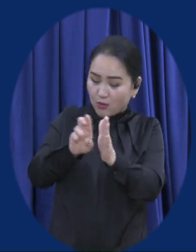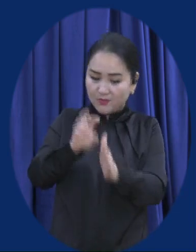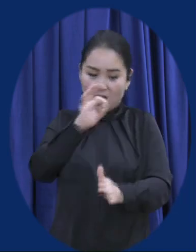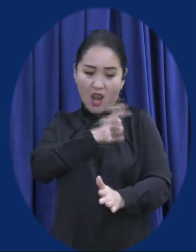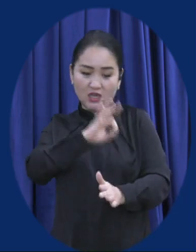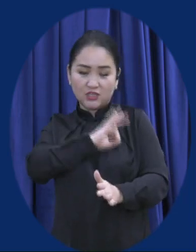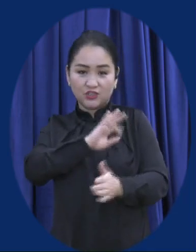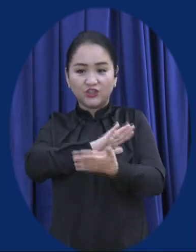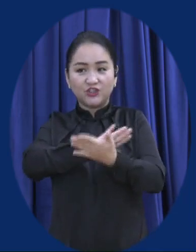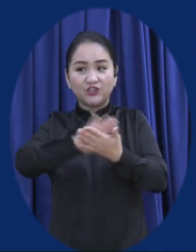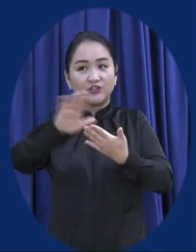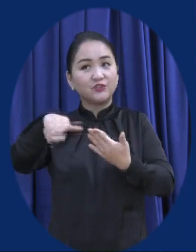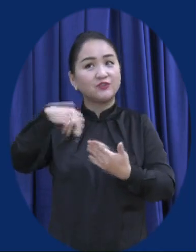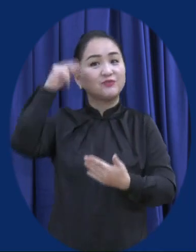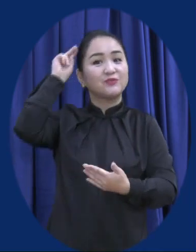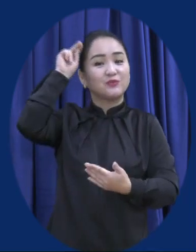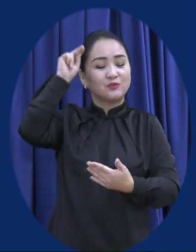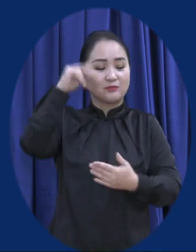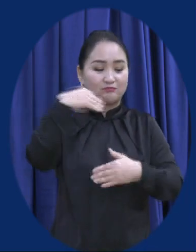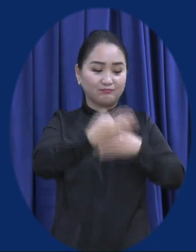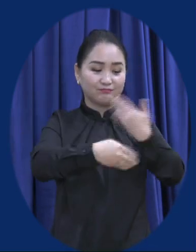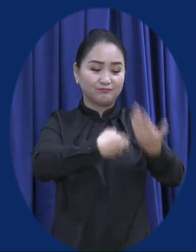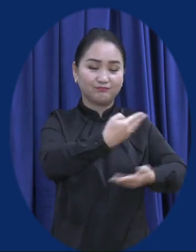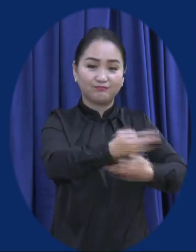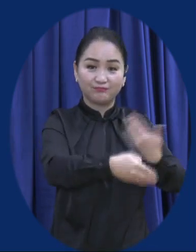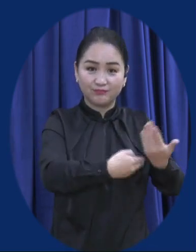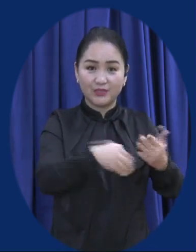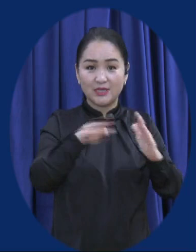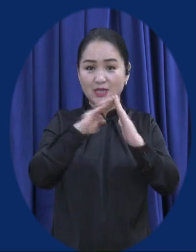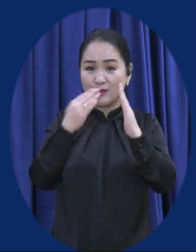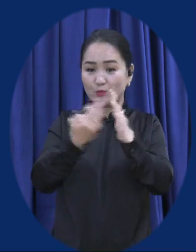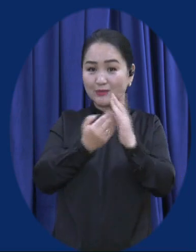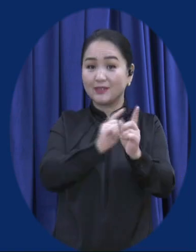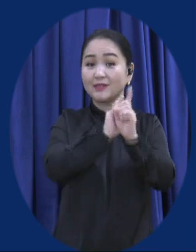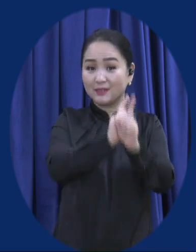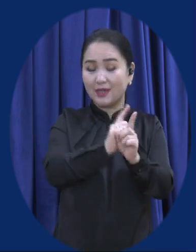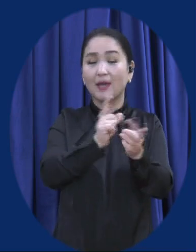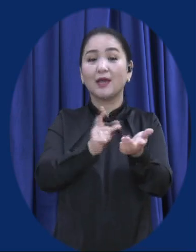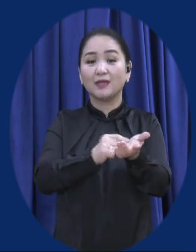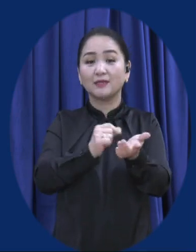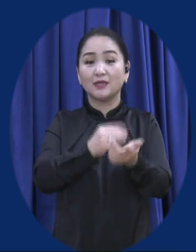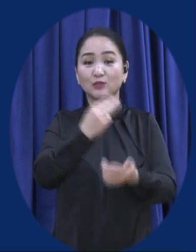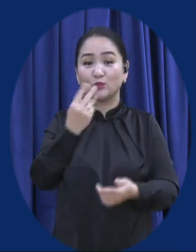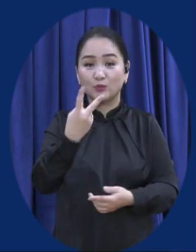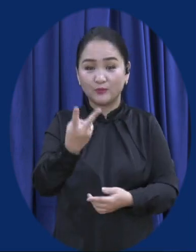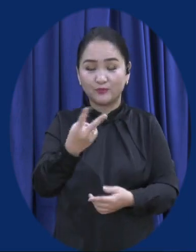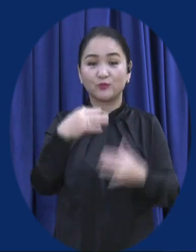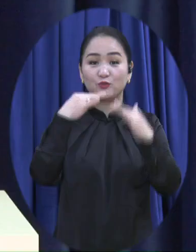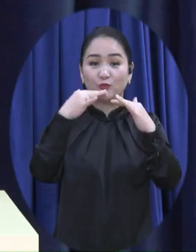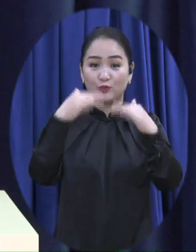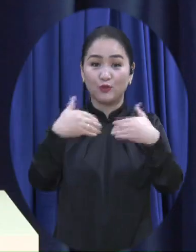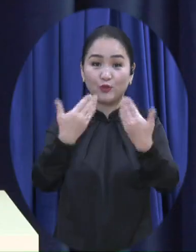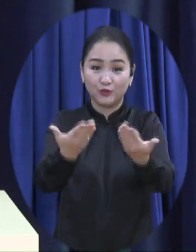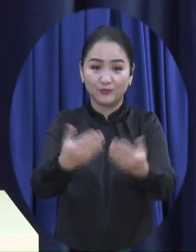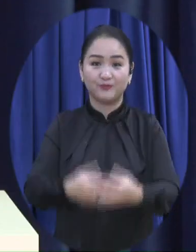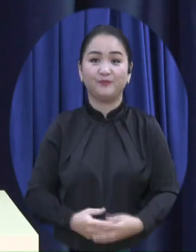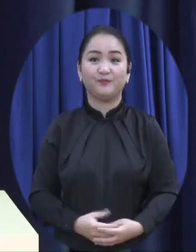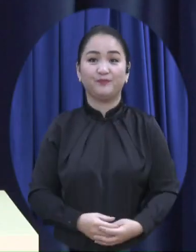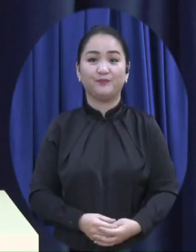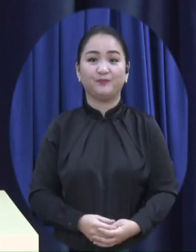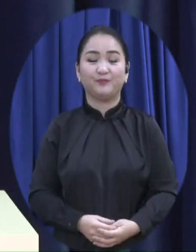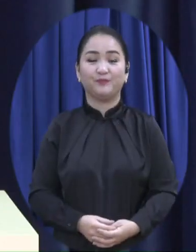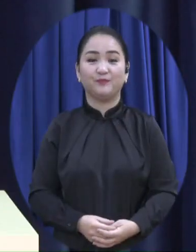зүйл одоо сургах зэрэг ийм одоо зөвлөлүүдийг байн хэрэгжүүлж яхах нь бол хэрэгтэй шүү гэдгийг та бүхэндээ ингэ зөвлөё. За